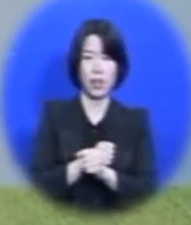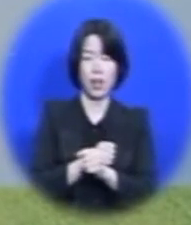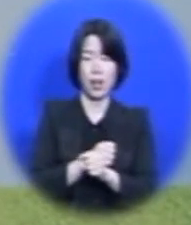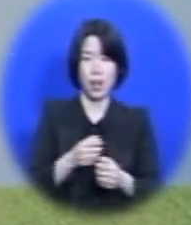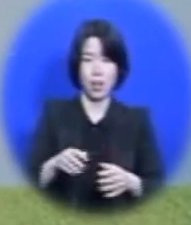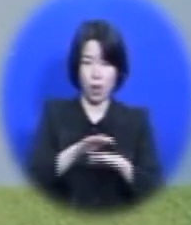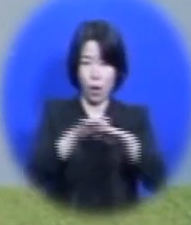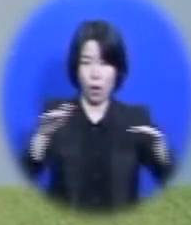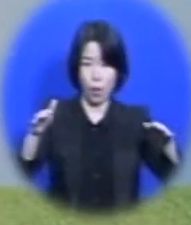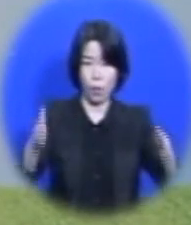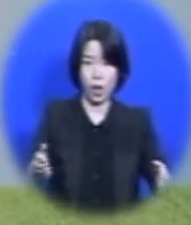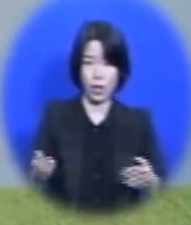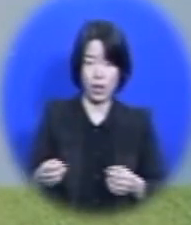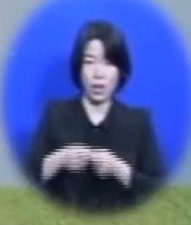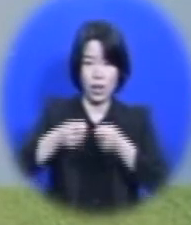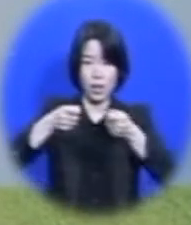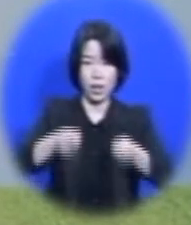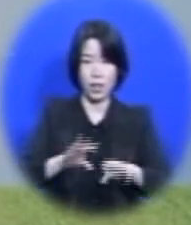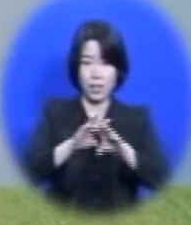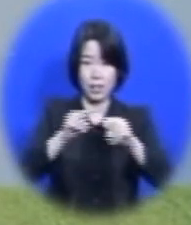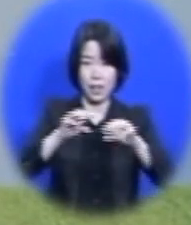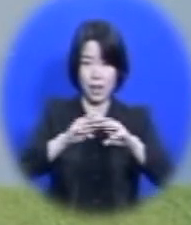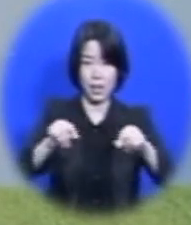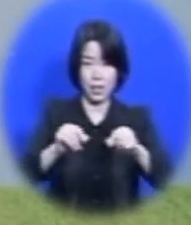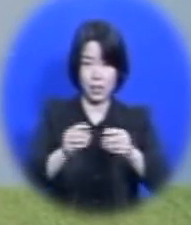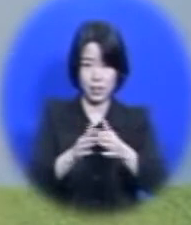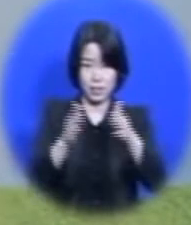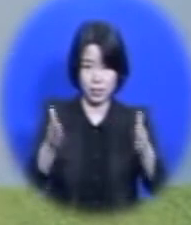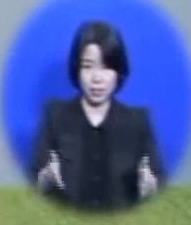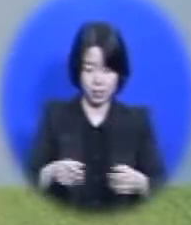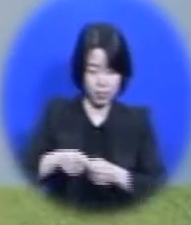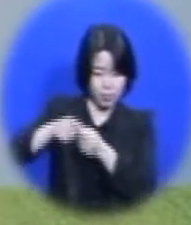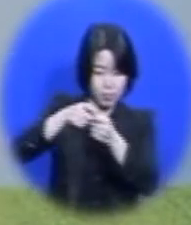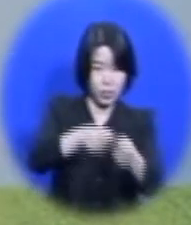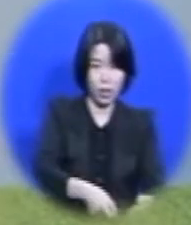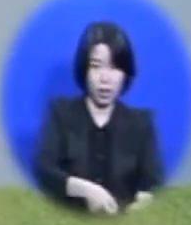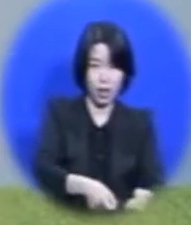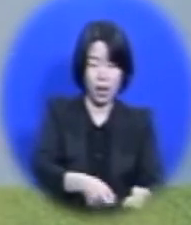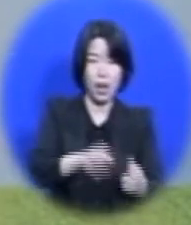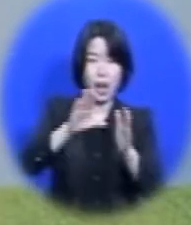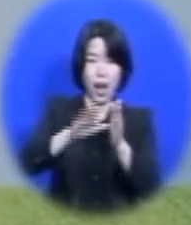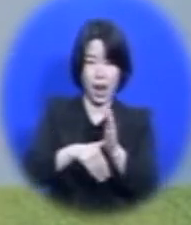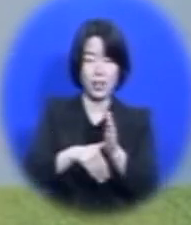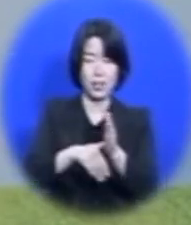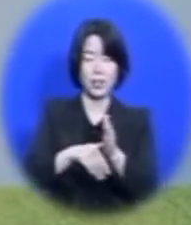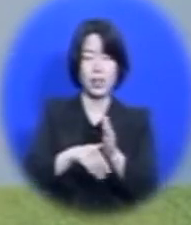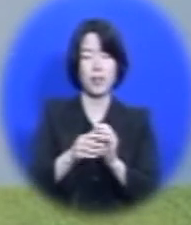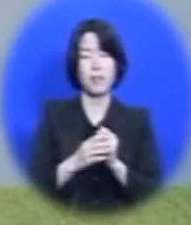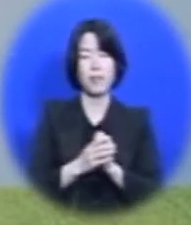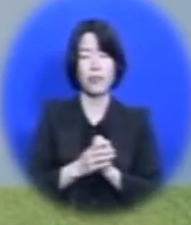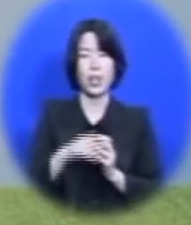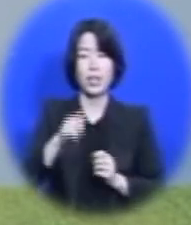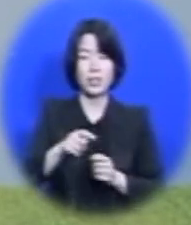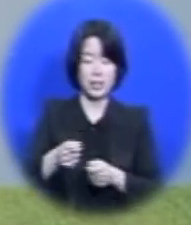하관식 하는 시간에 관을 이제 무덤에 묻는 하관식 하는 시간에